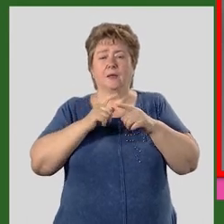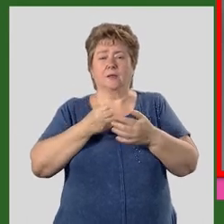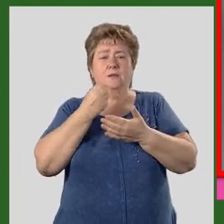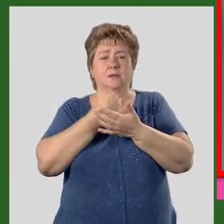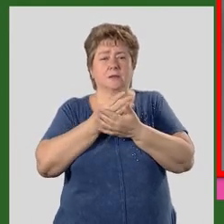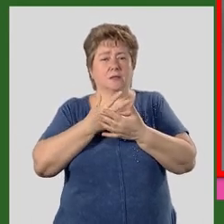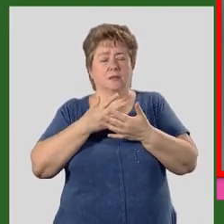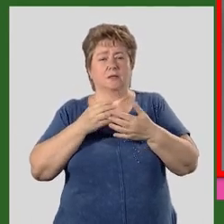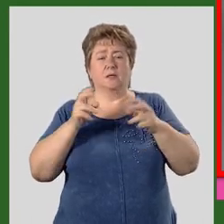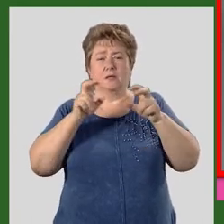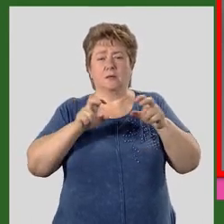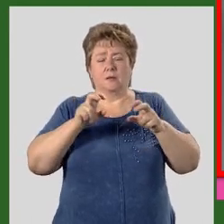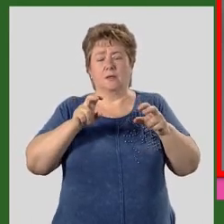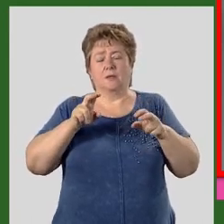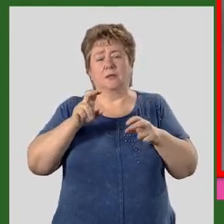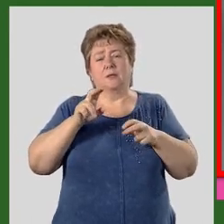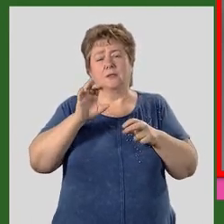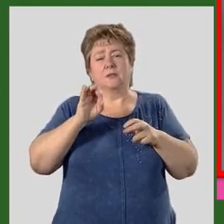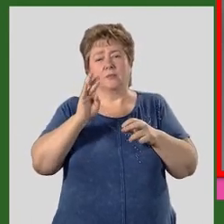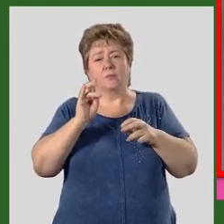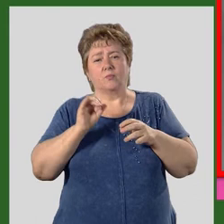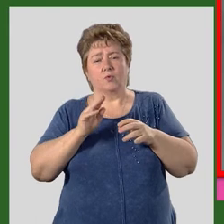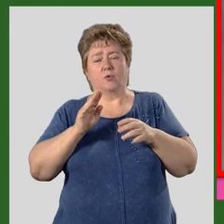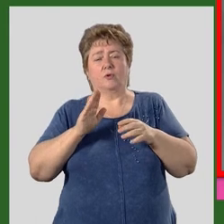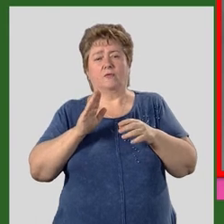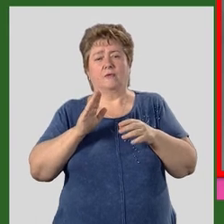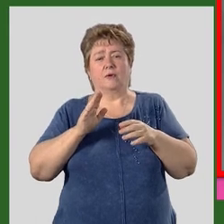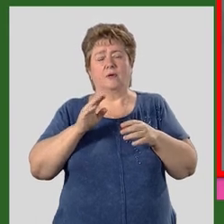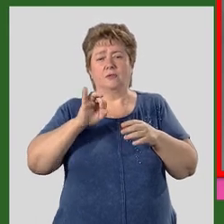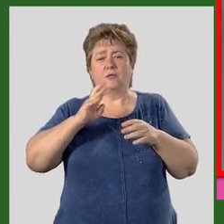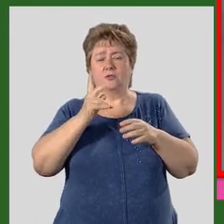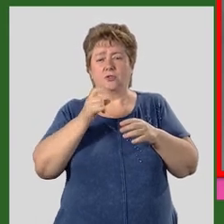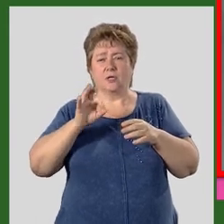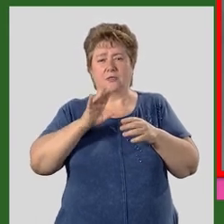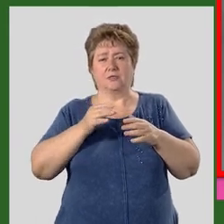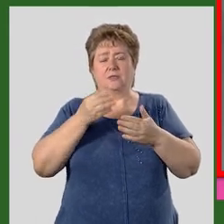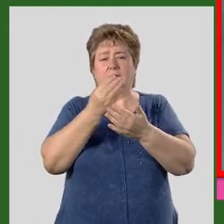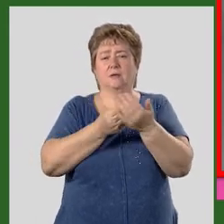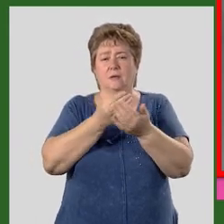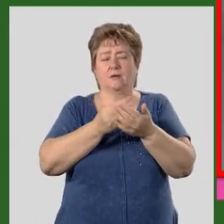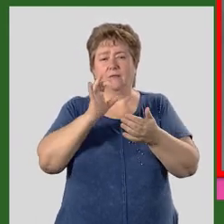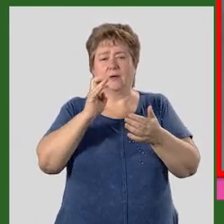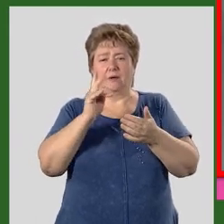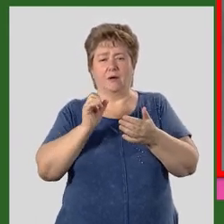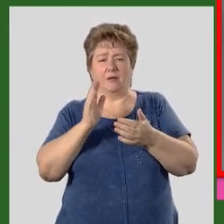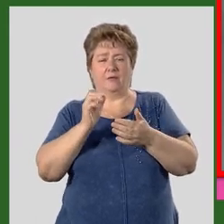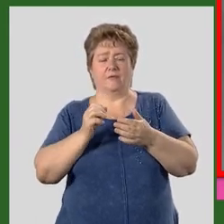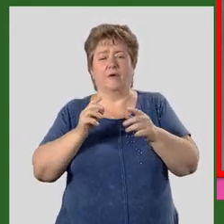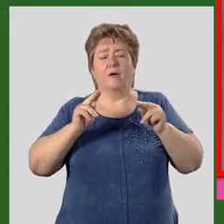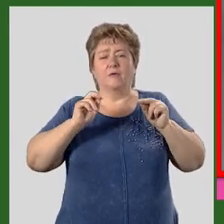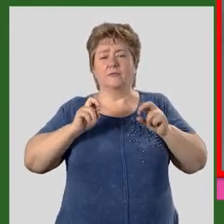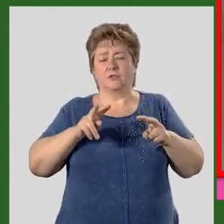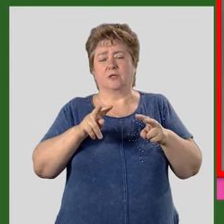ценные исследования Петр Петрович Семенов Тяньшанский рекомендовал Чакана Валиханова в